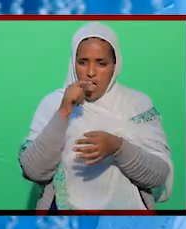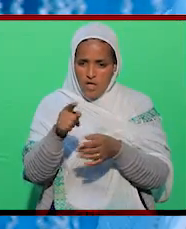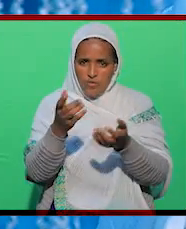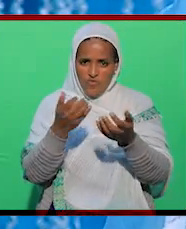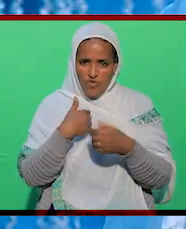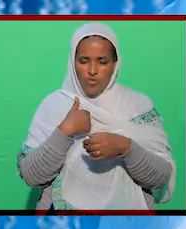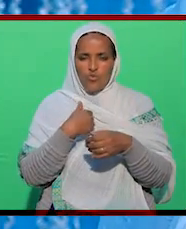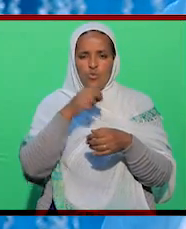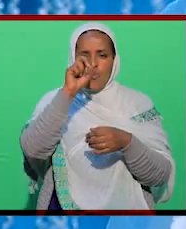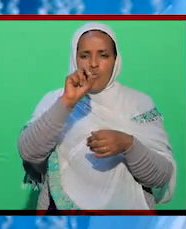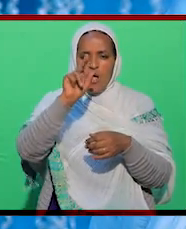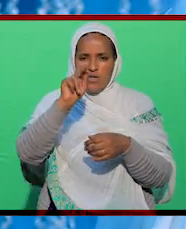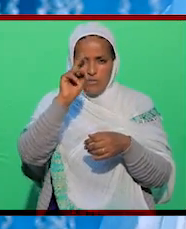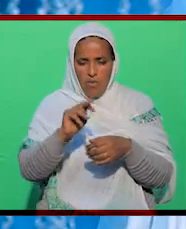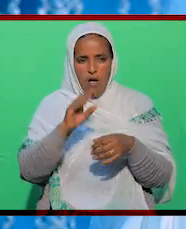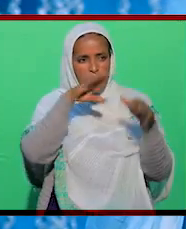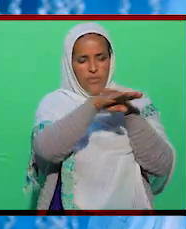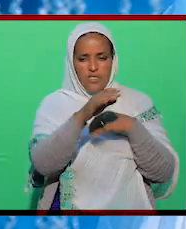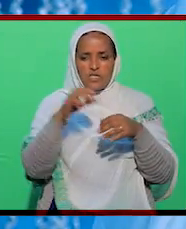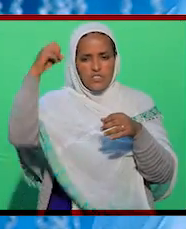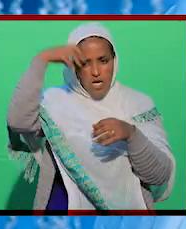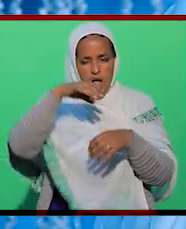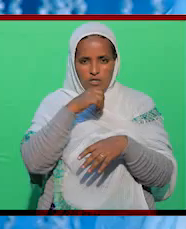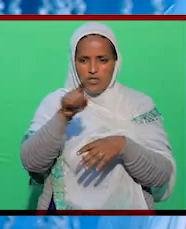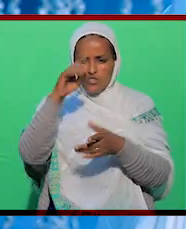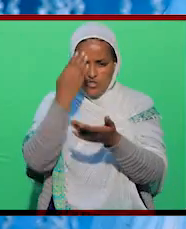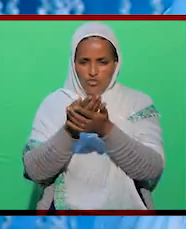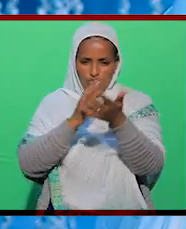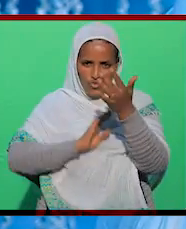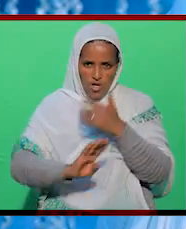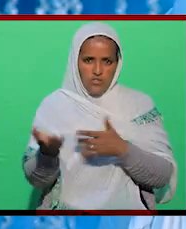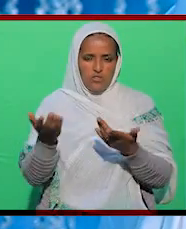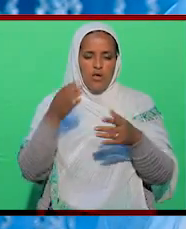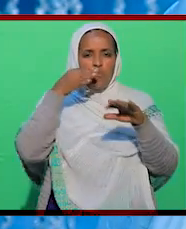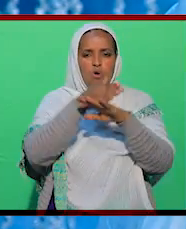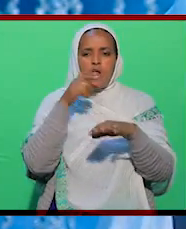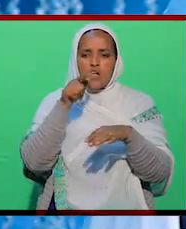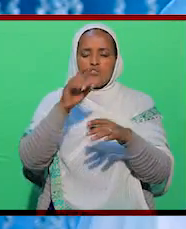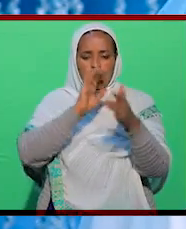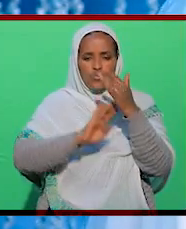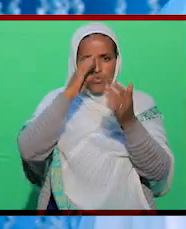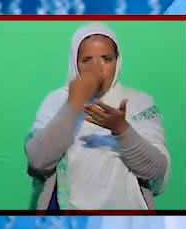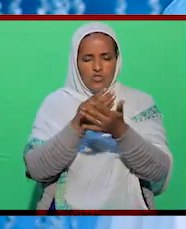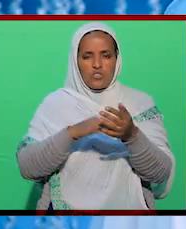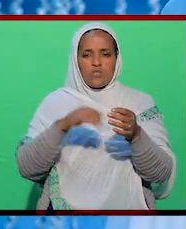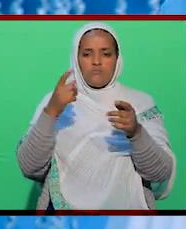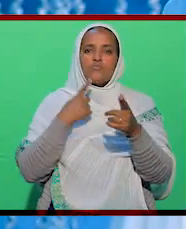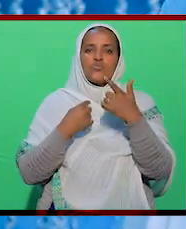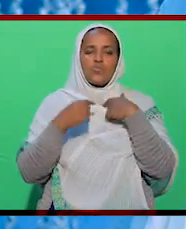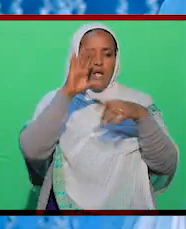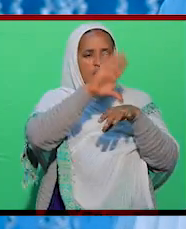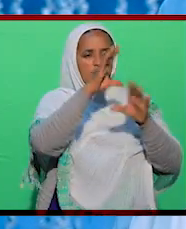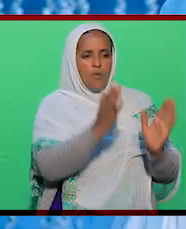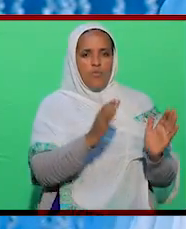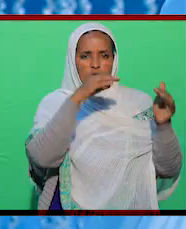ሁሉን ነገር ነገራት አንቺ የምትፈልግ ይዋልድባ መግባት ነው ጸጋሽ እሱ አይደለም ልጆች ተወልጃለሽ አንቺ ጸጋሽ እሱ አይደለም በኋላ አንቺ የወለድሽው ልጅ ነው